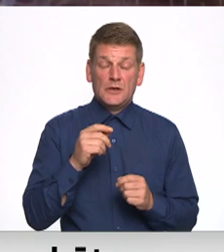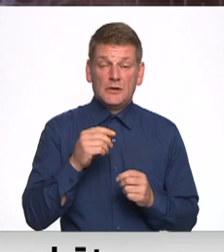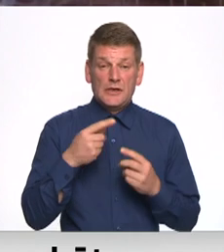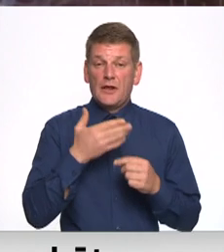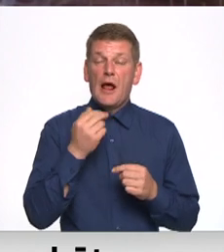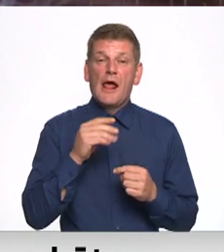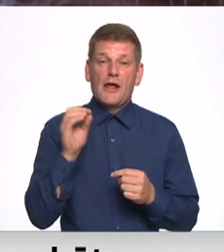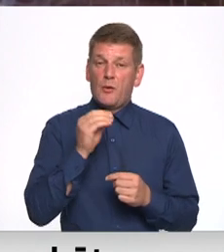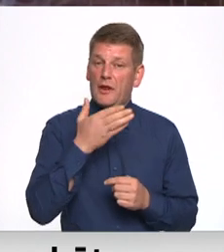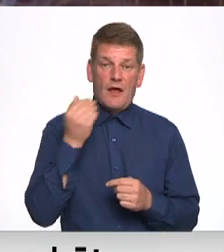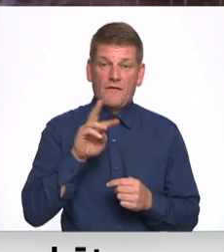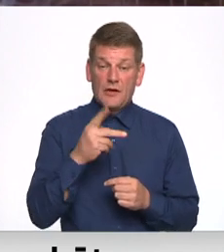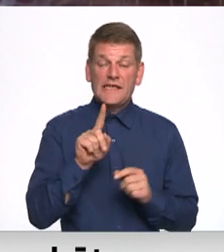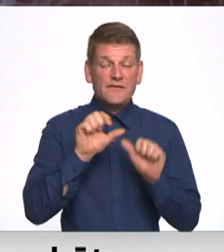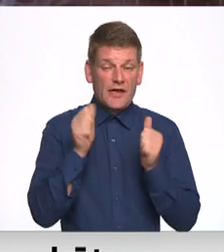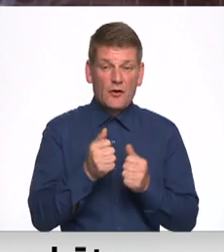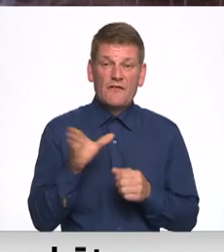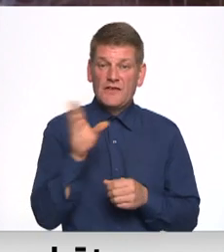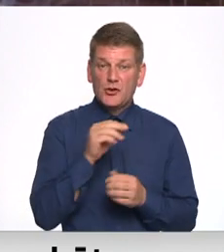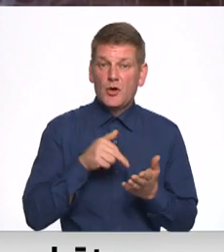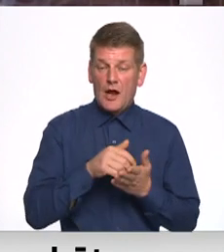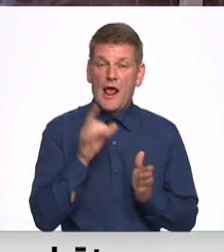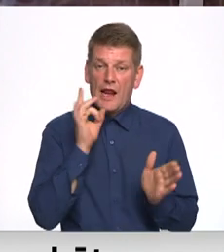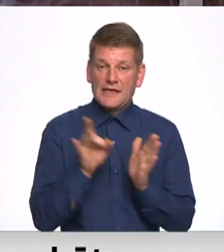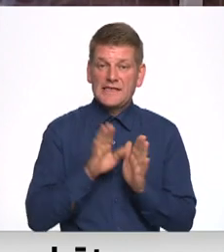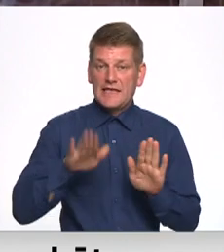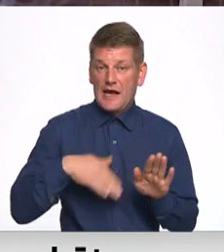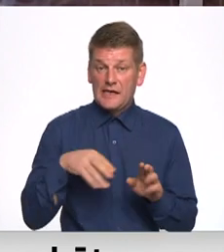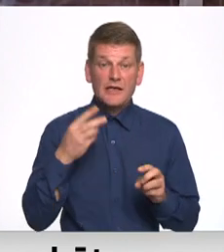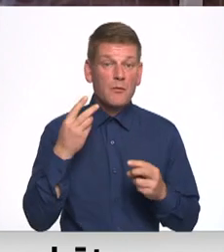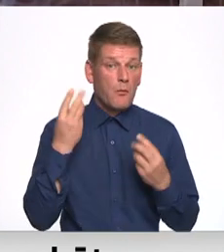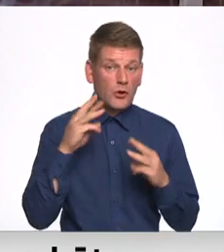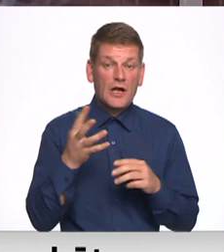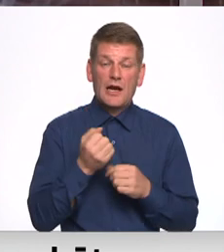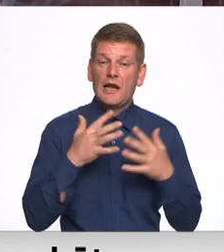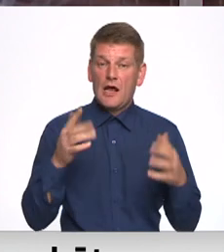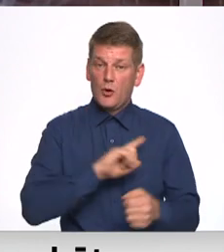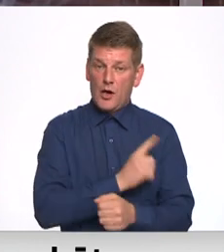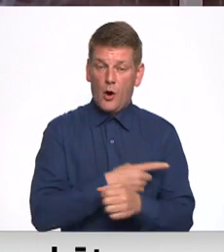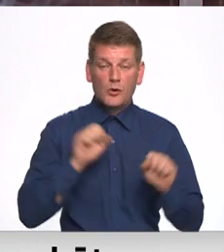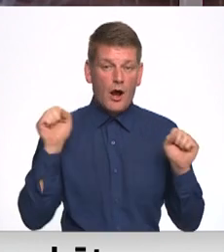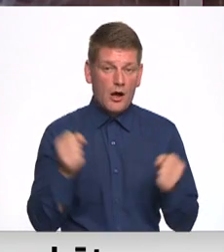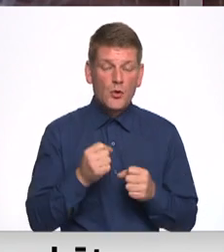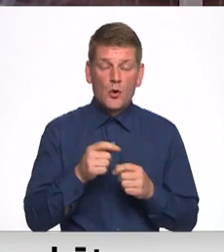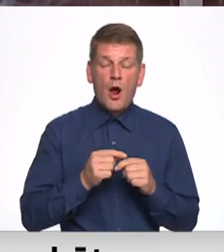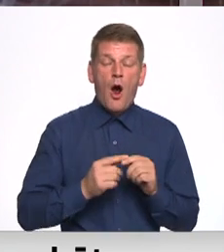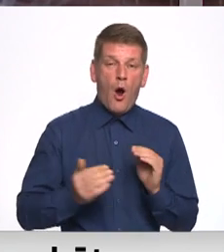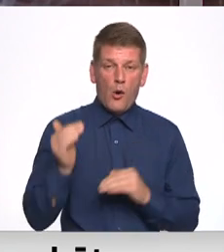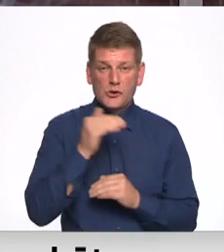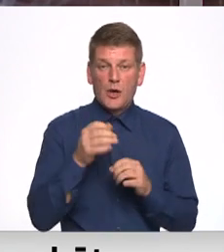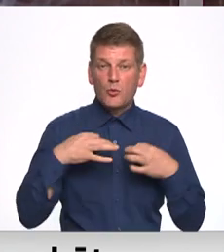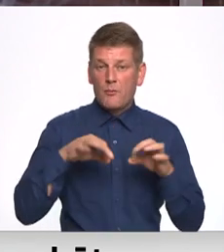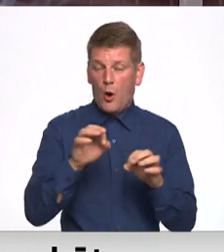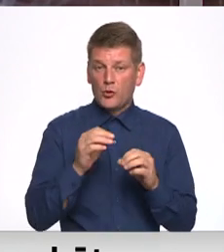nav analogu. Izveidots visurgājēja elektriskā skrējriteņa modelis ar lielu jaudu, ātrumu un augstiem nobraukuma rādītājiem,